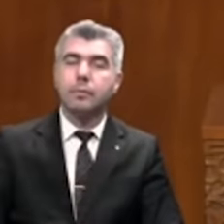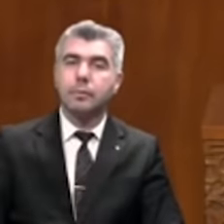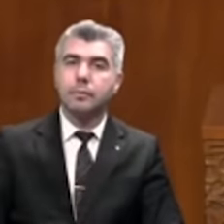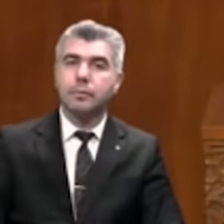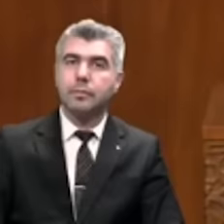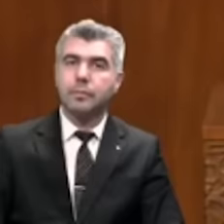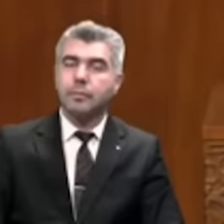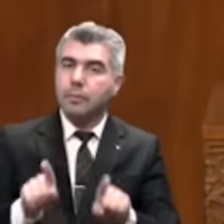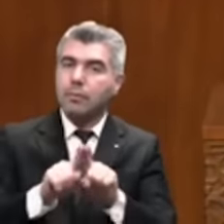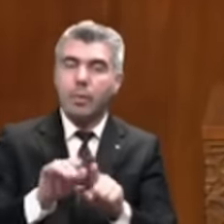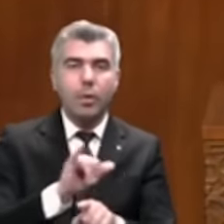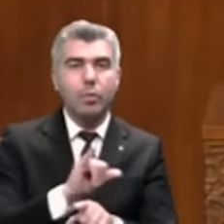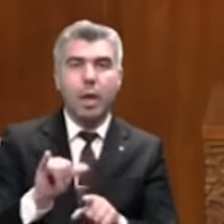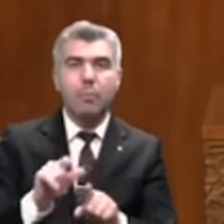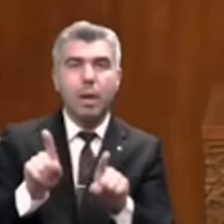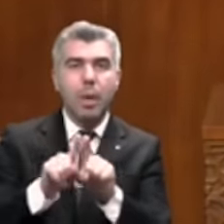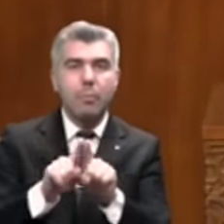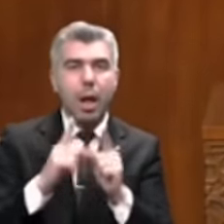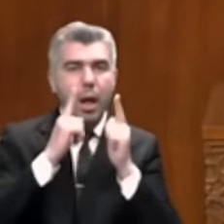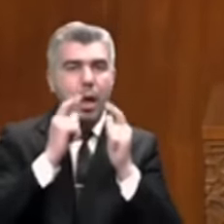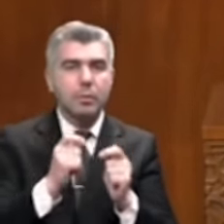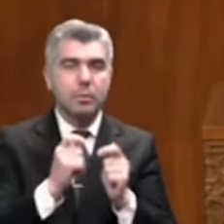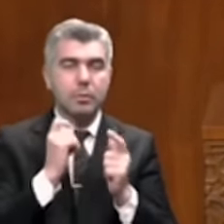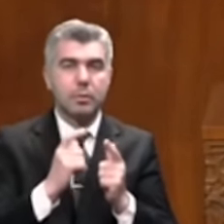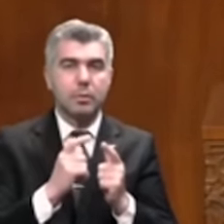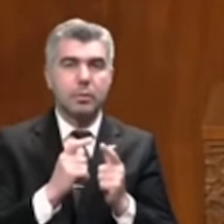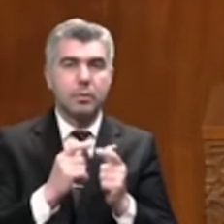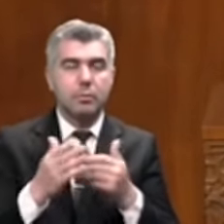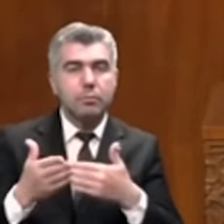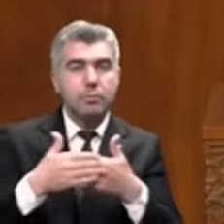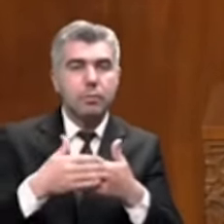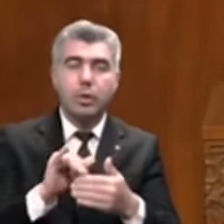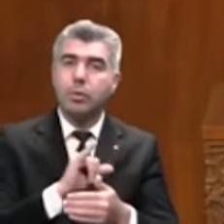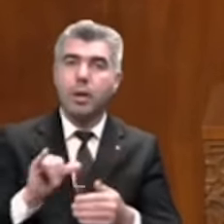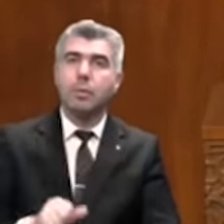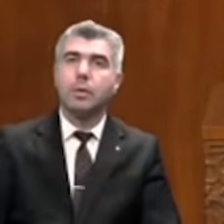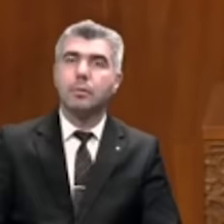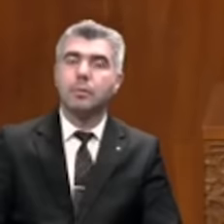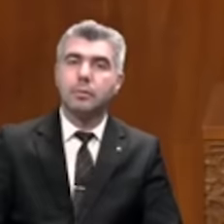ما يمكنش نقبلوا هاد لا سيتياسيون نبقاو نتفرجوا فيها هكذا وحابسين علينا هاد الناس.